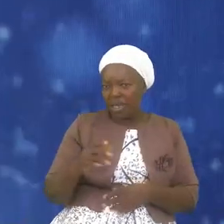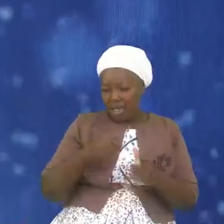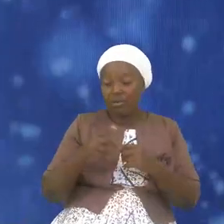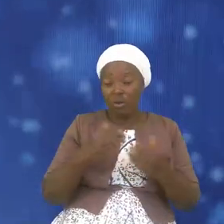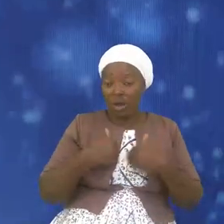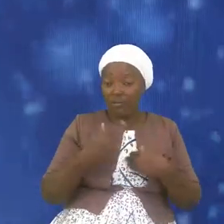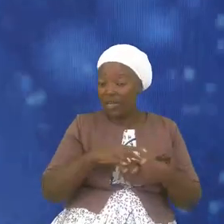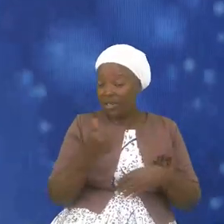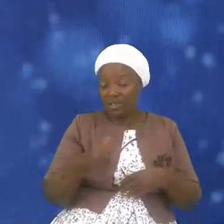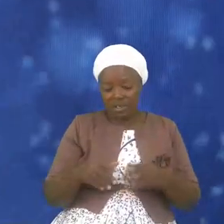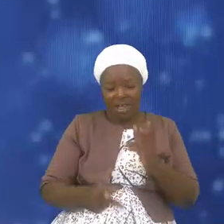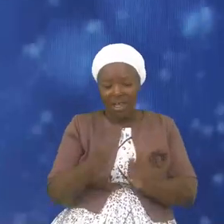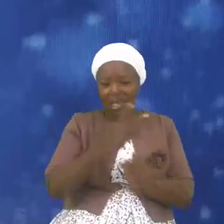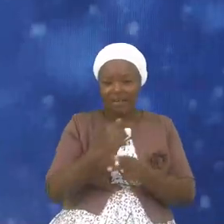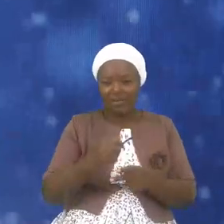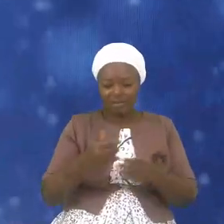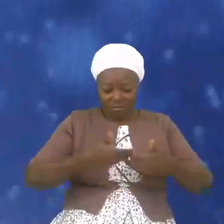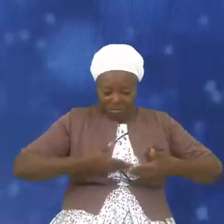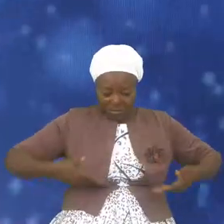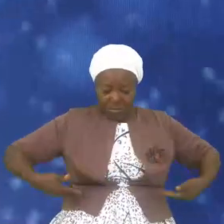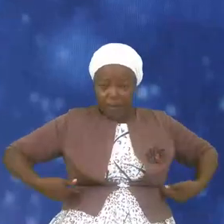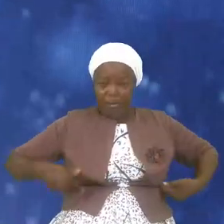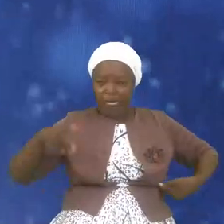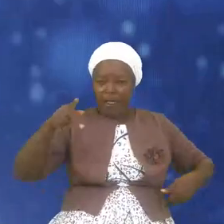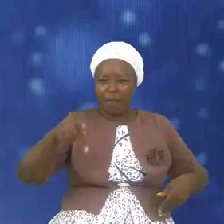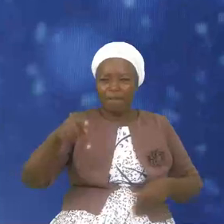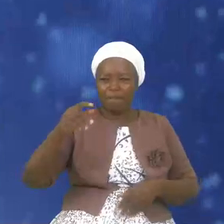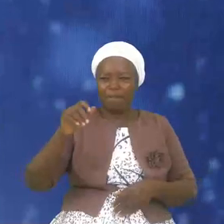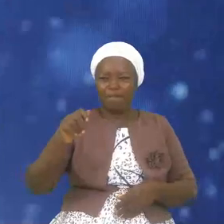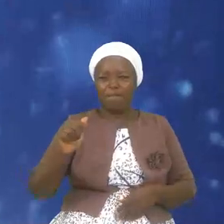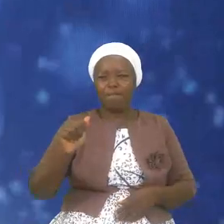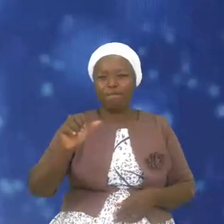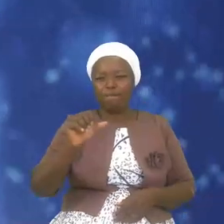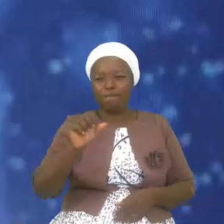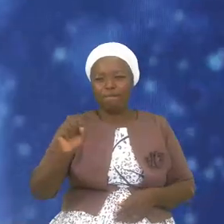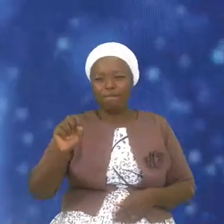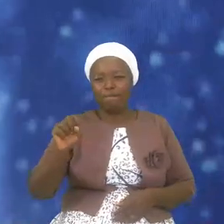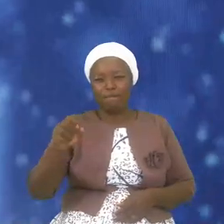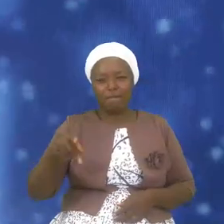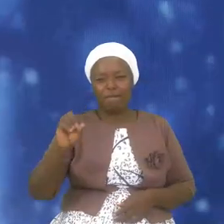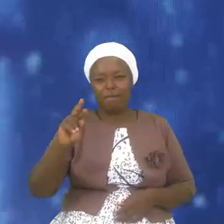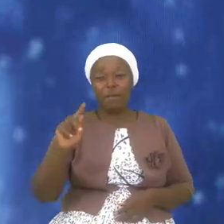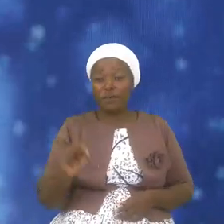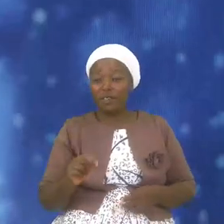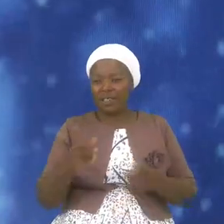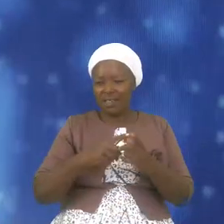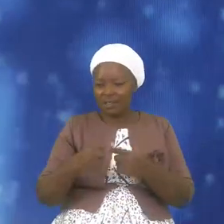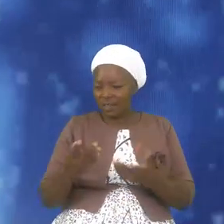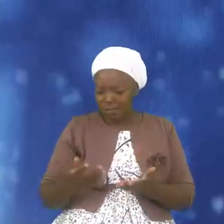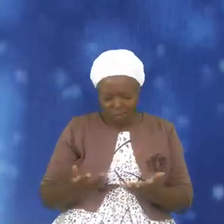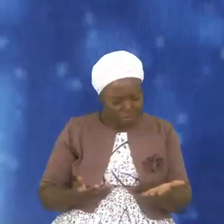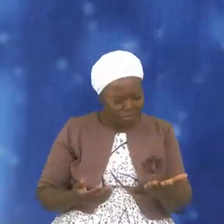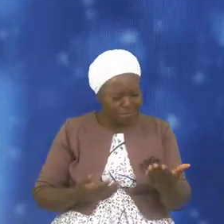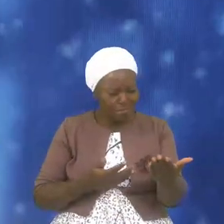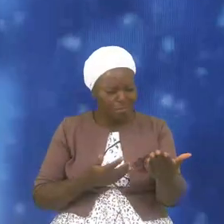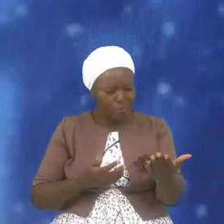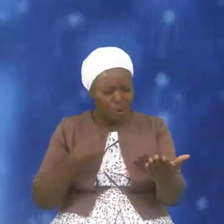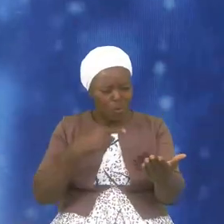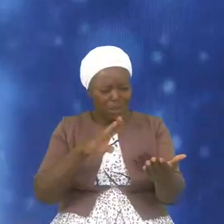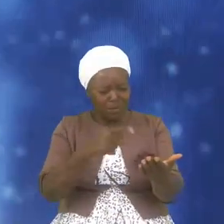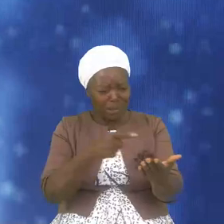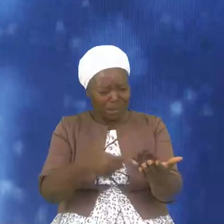donné, ça c'est un faux. Où est-ce que tu as eu ça? Cela a été donné dans un faux bureau.